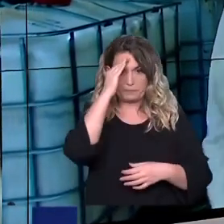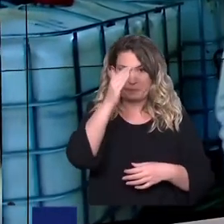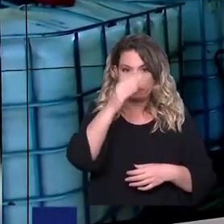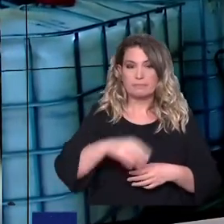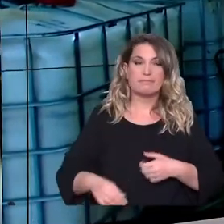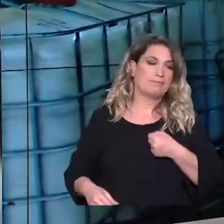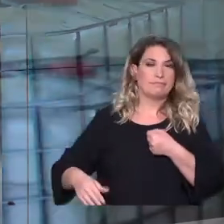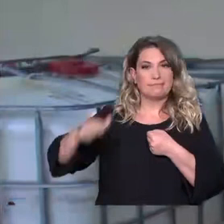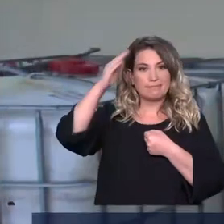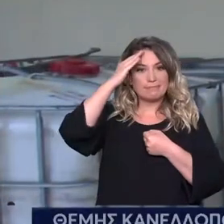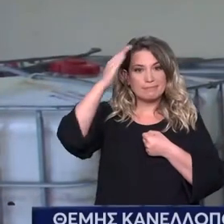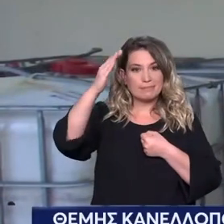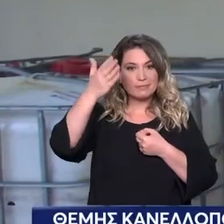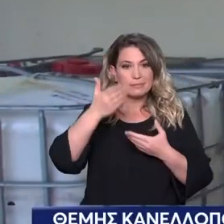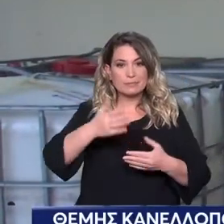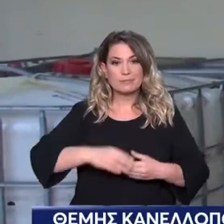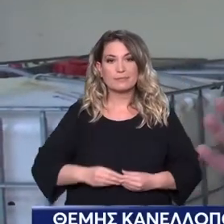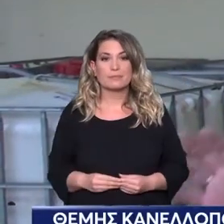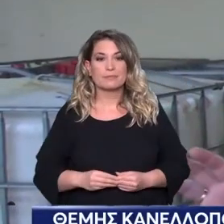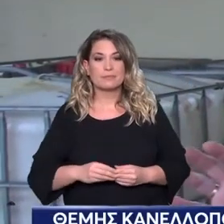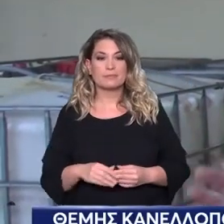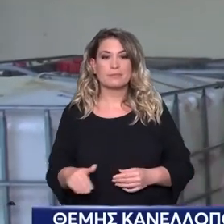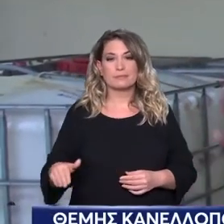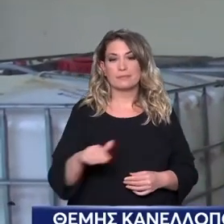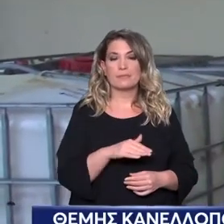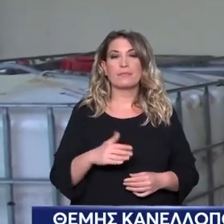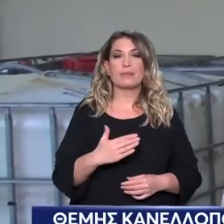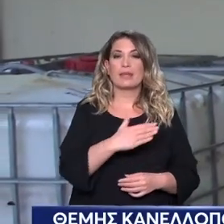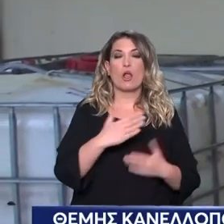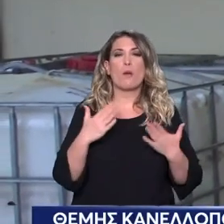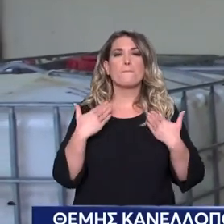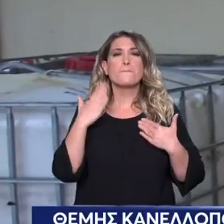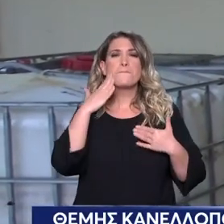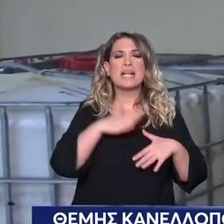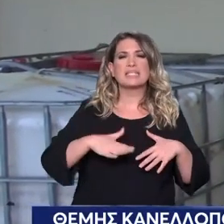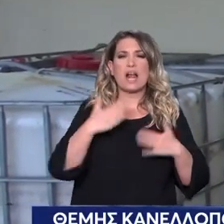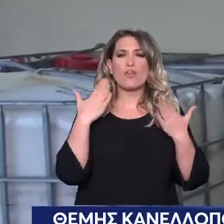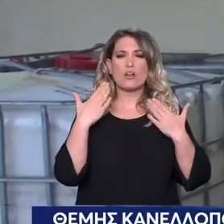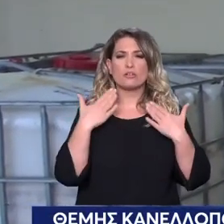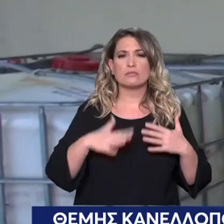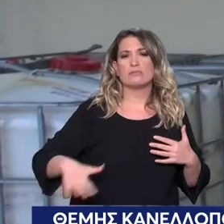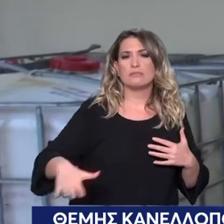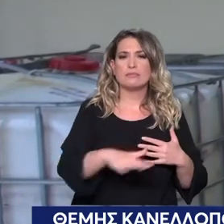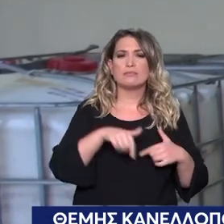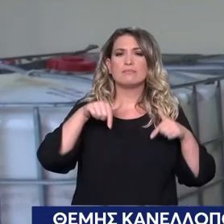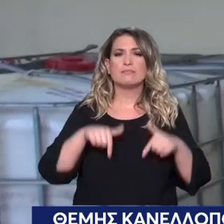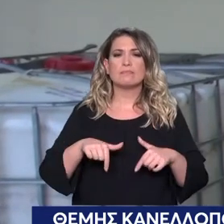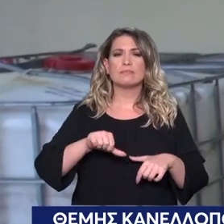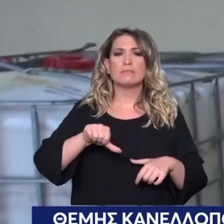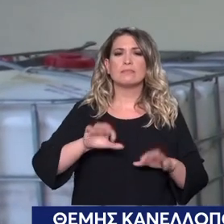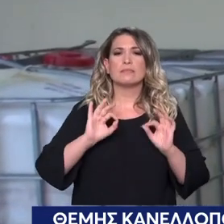Καλησπέρα. Βρισκόμαστε στην πανέμορφη δροσιά Μεσσηνίας. Ένα χωριό ήρεμο, κανείς δεν περίμενε ότι θα γίνει εδώ η